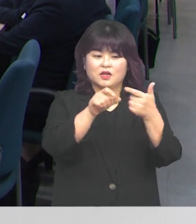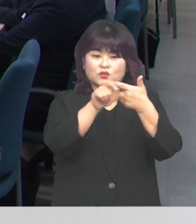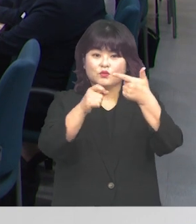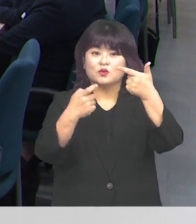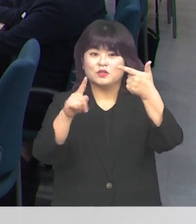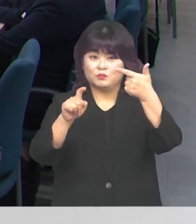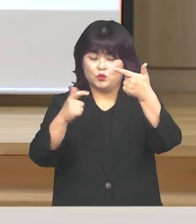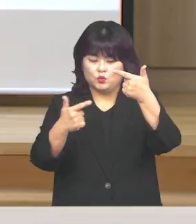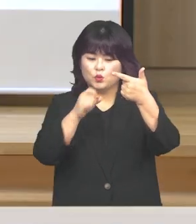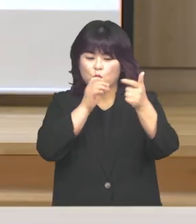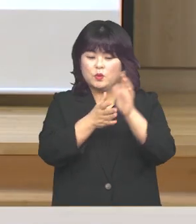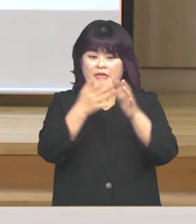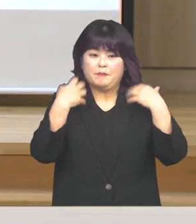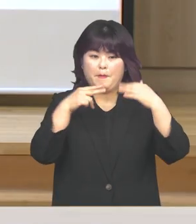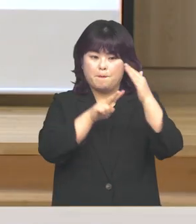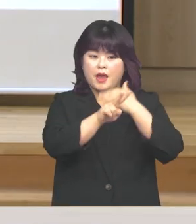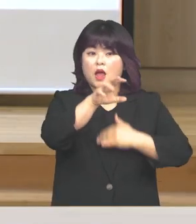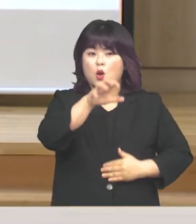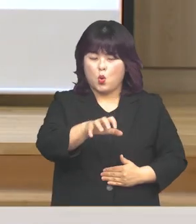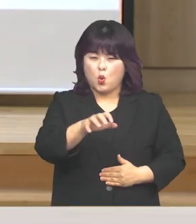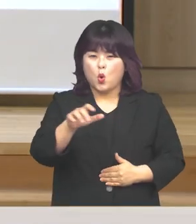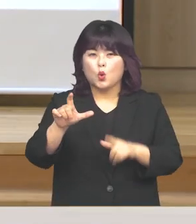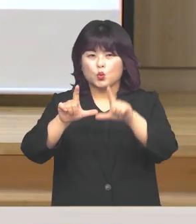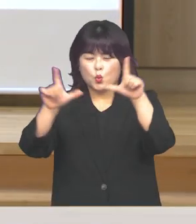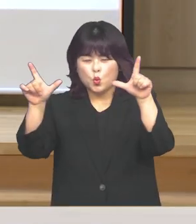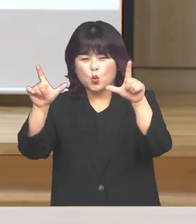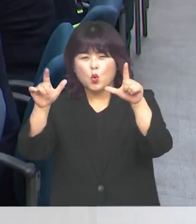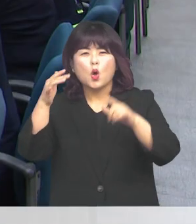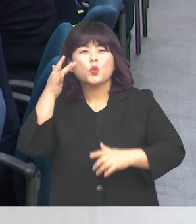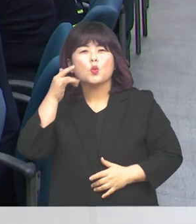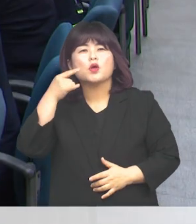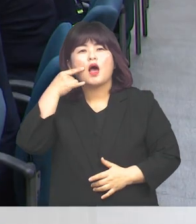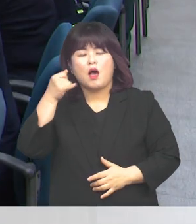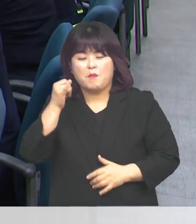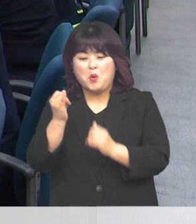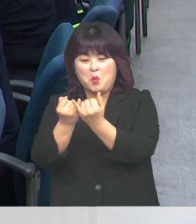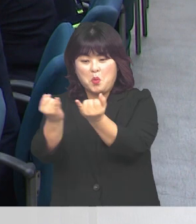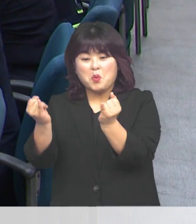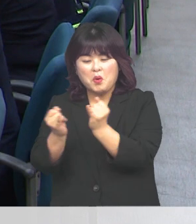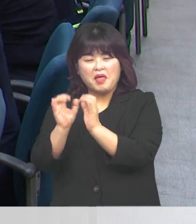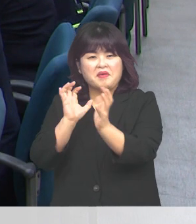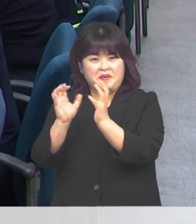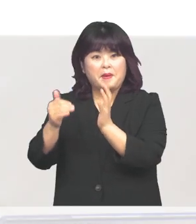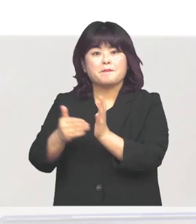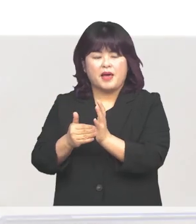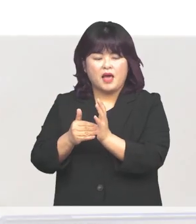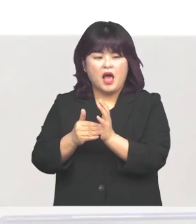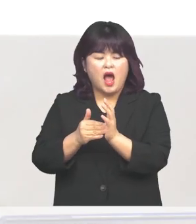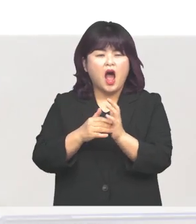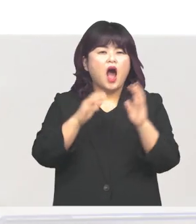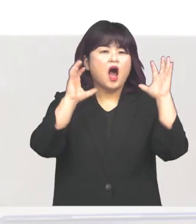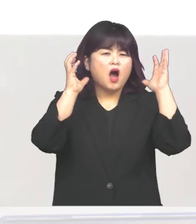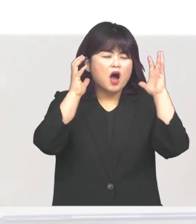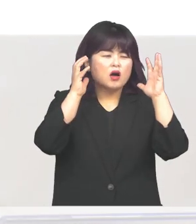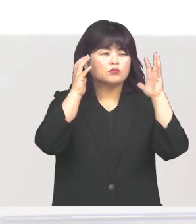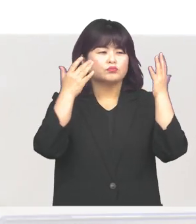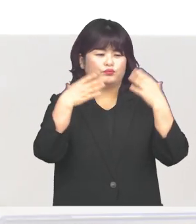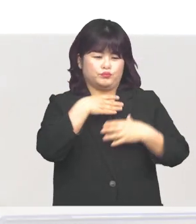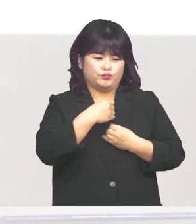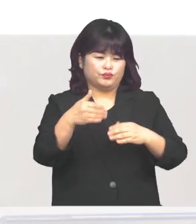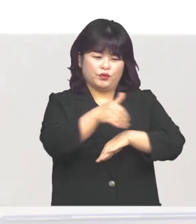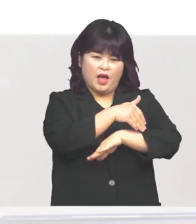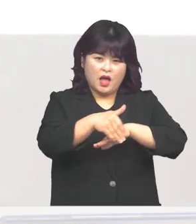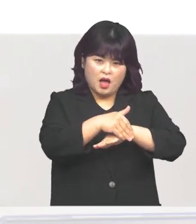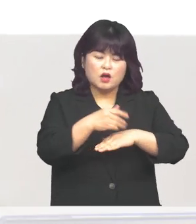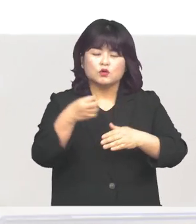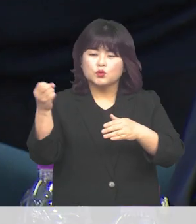용인특례시는 지난 16일 시청 비전홀에서 동부권 초등학교 녹색어머니 회장들과 간담회를 열고 어린이 교통안전과